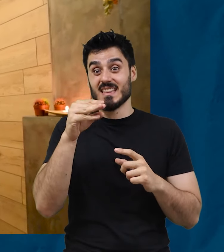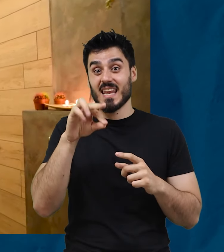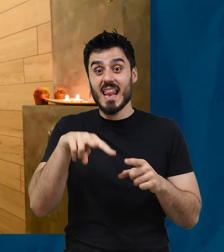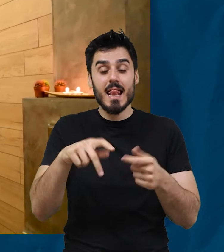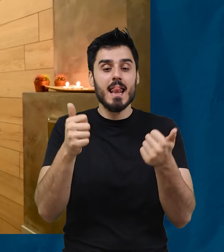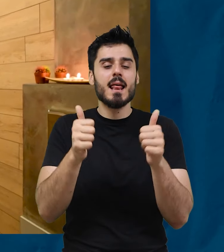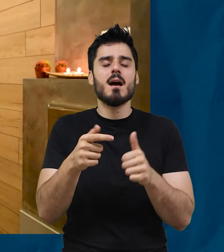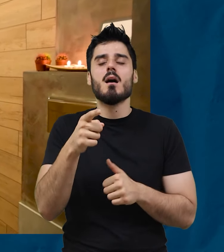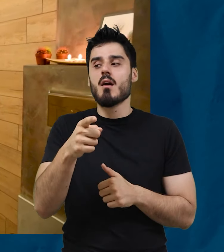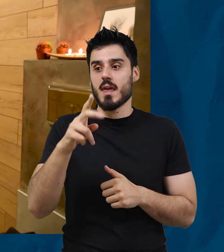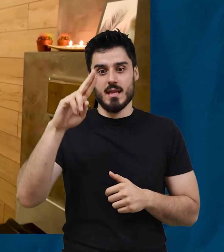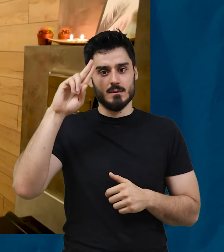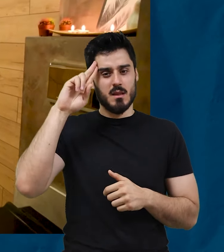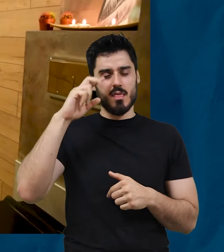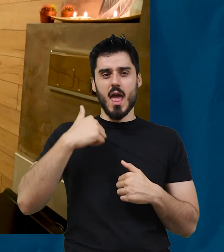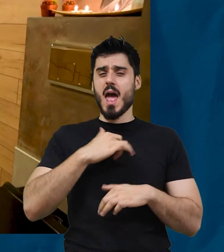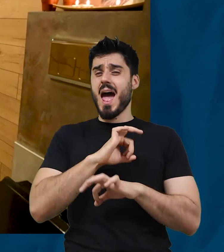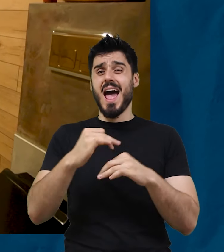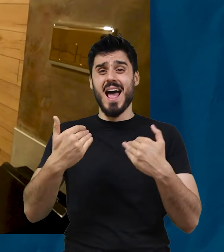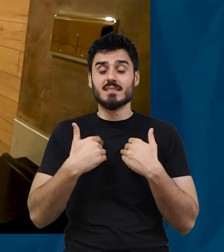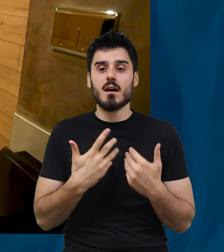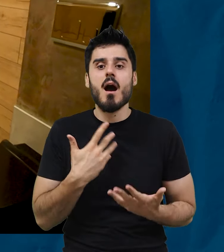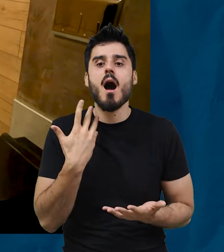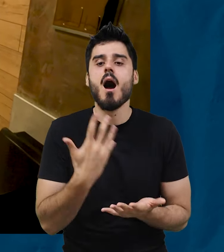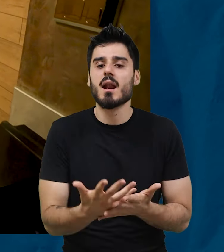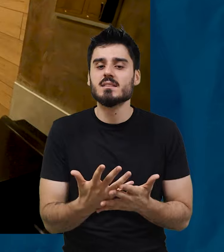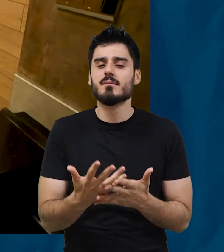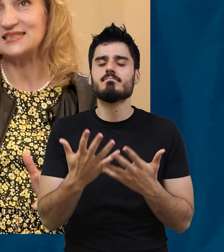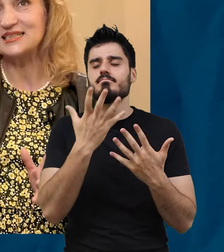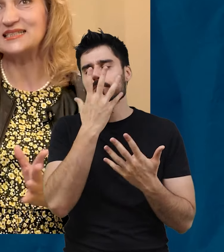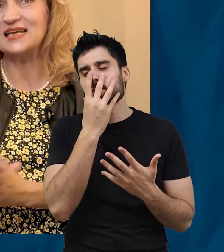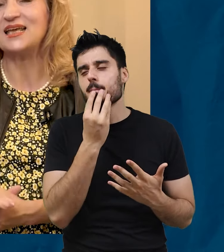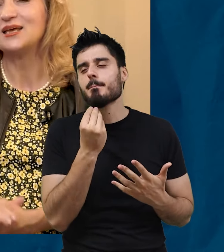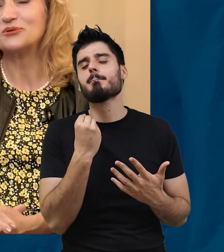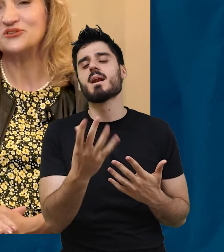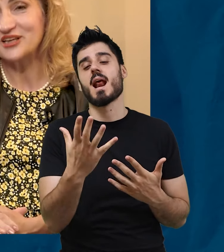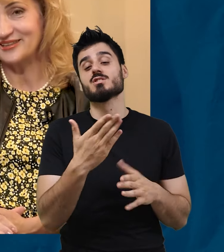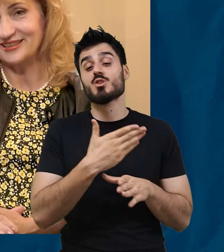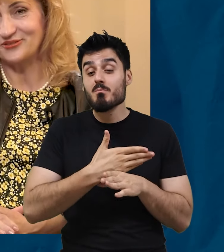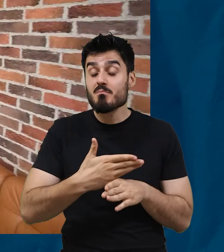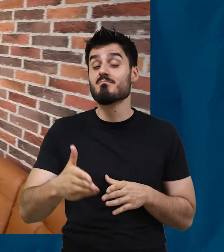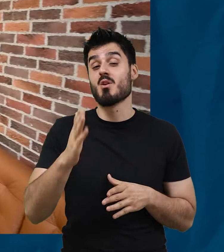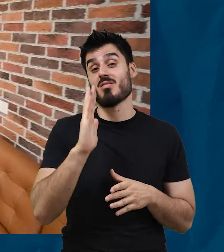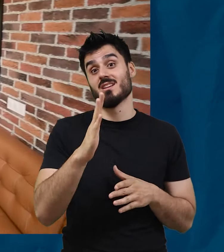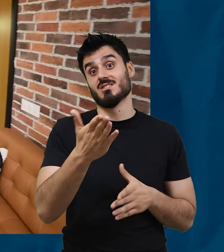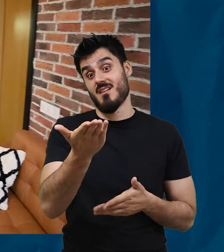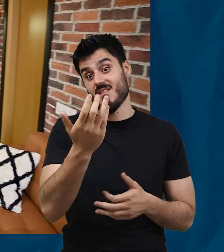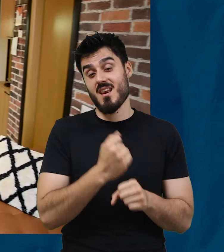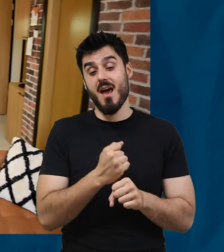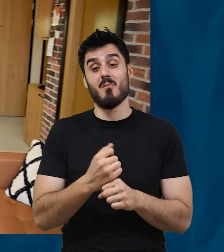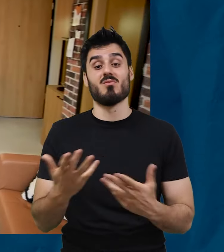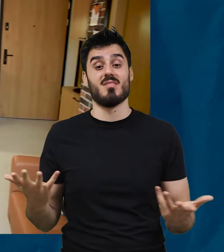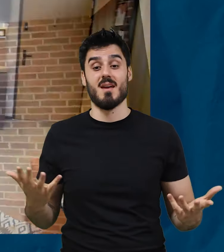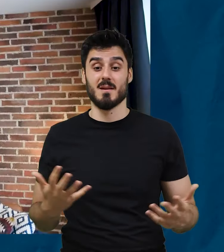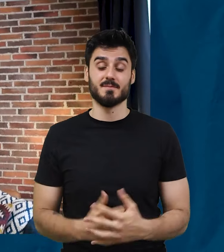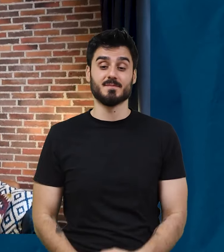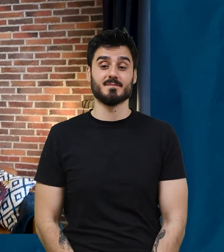стил в това изпълнение и аз на всичкото отгоре да го харесвам. Прекрасни сте, продължавайте да творите.